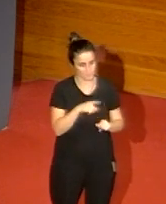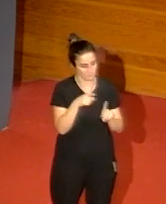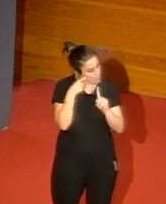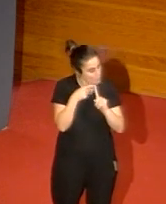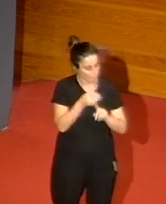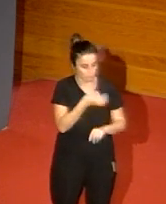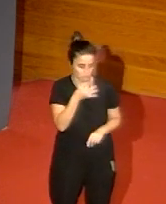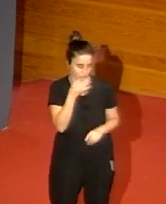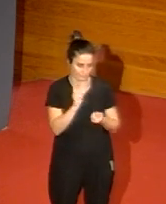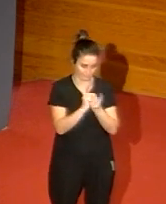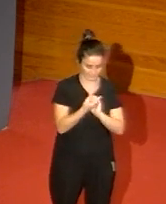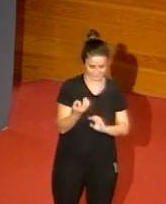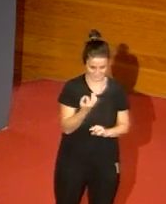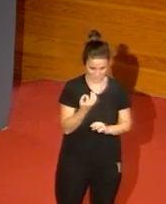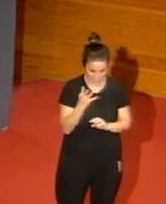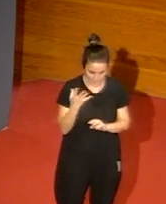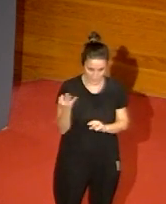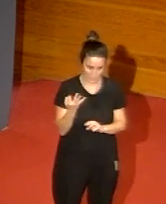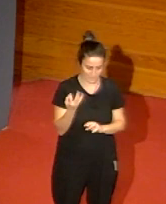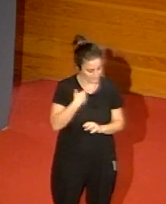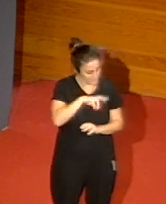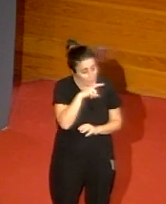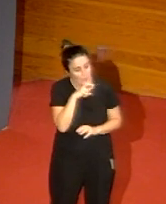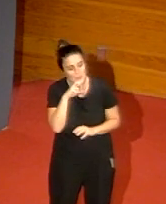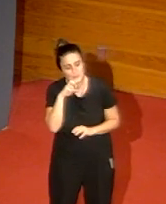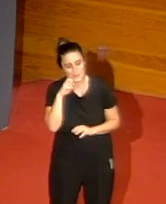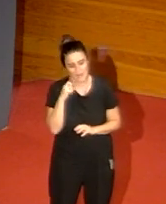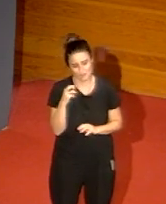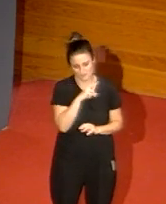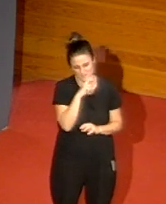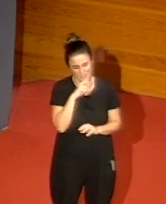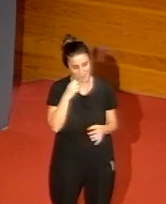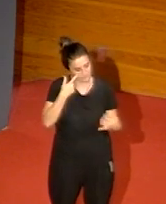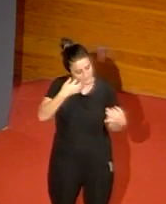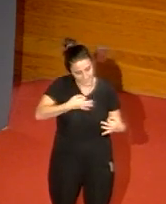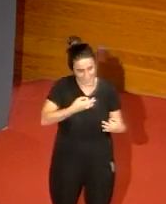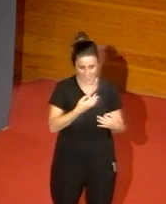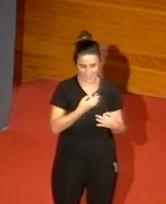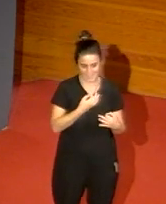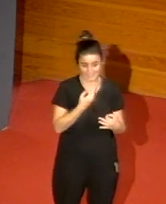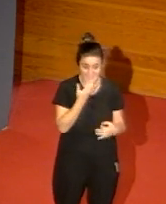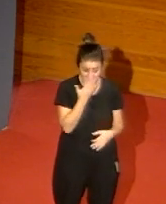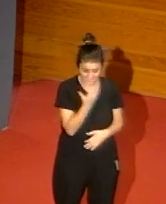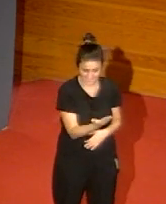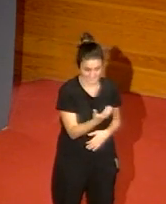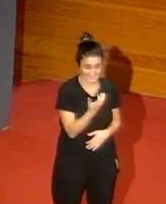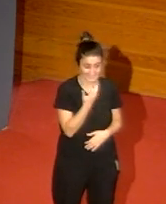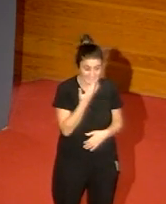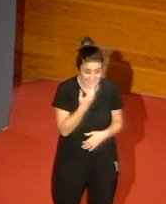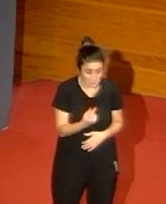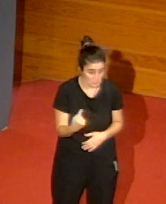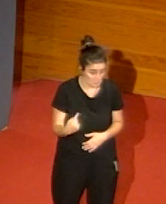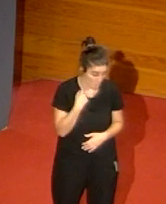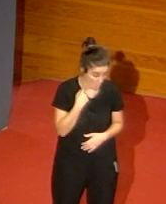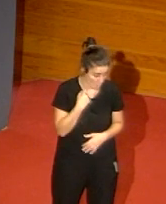Baina beti, muinari helduz, gure altxorrari helduz, eta da sinezgarritasuna. Sinezgarritasuna galtzen balin badu kazetari batek, jai dauka, bereak